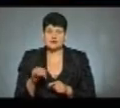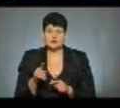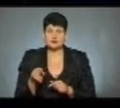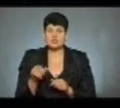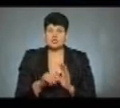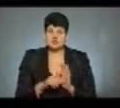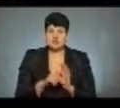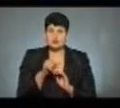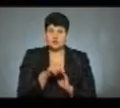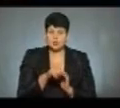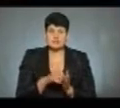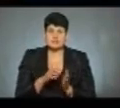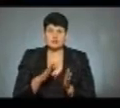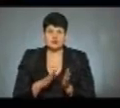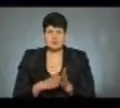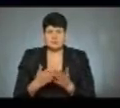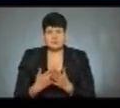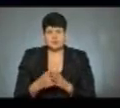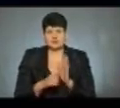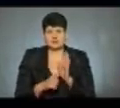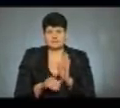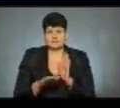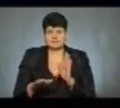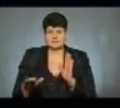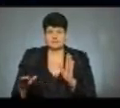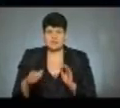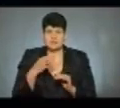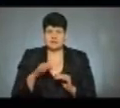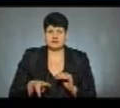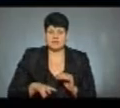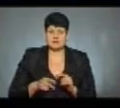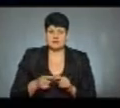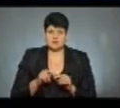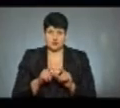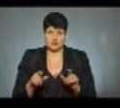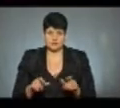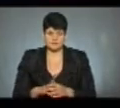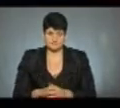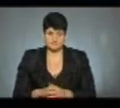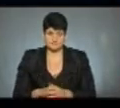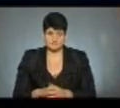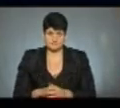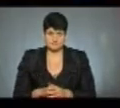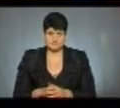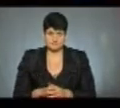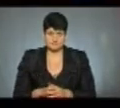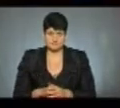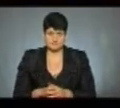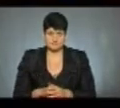на пробне ЗНО зареєструвались близько 60 учнів, повідомив директор цієї школи Олександр Остапчук.